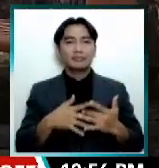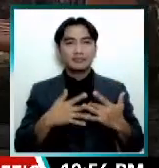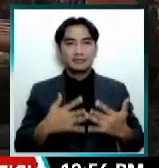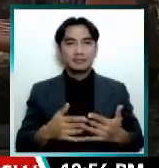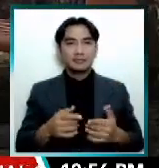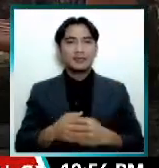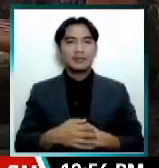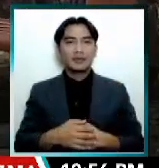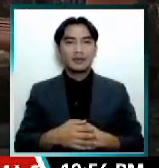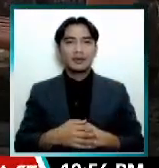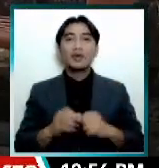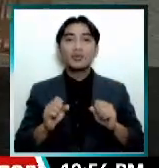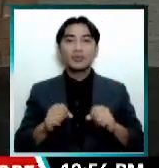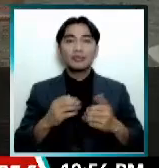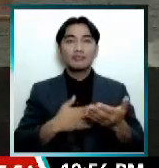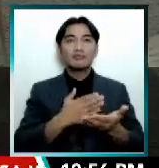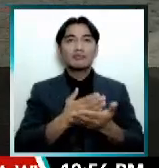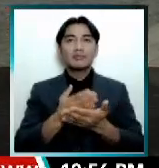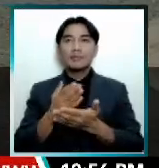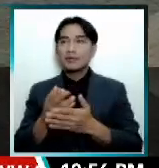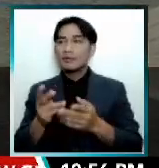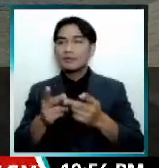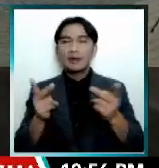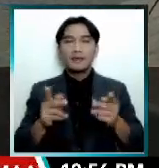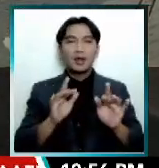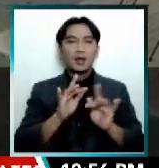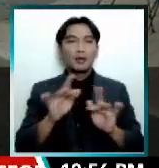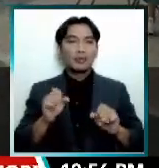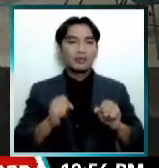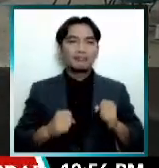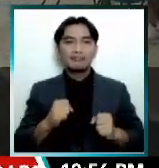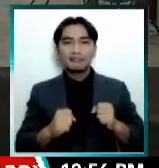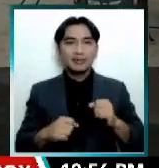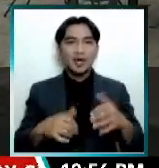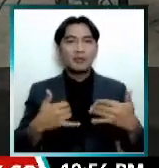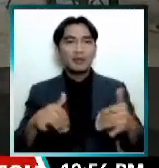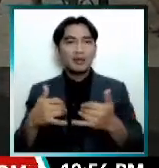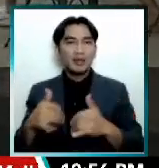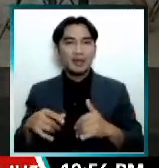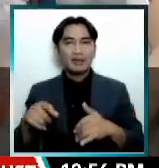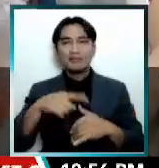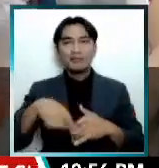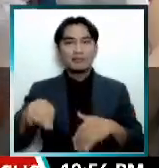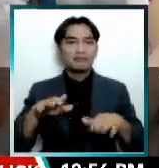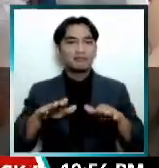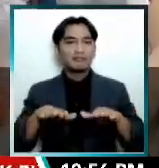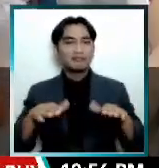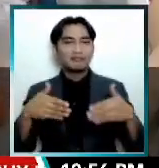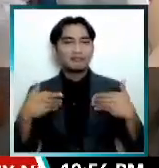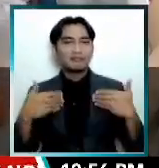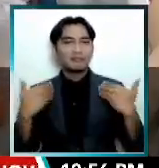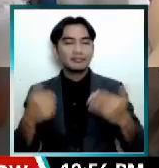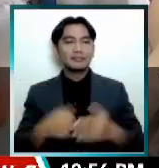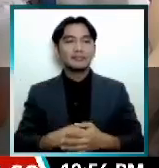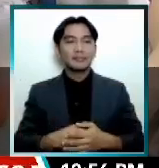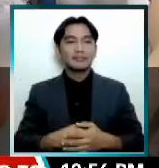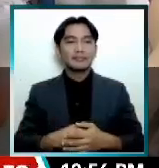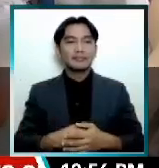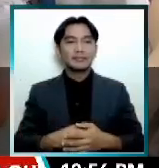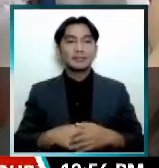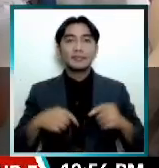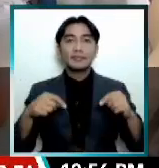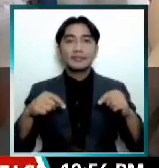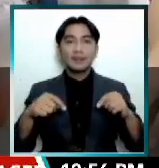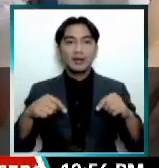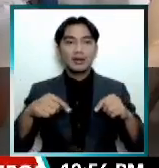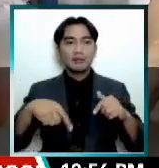kaya pwedeng tumakbo at maglaro ang mga fur babies. Aside sa maganda yung view nila, dito parang medyo hindi siya on